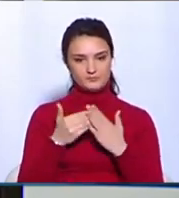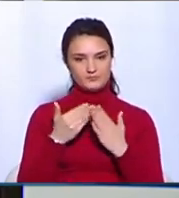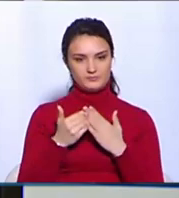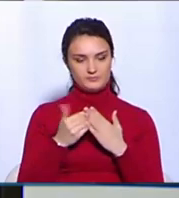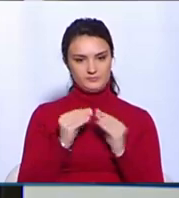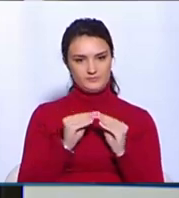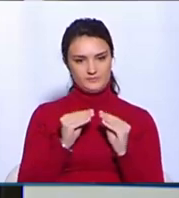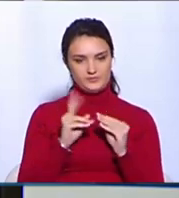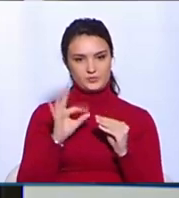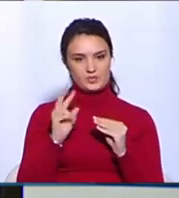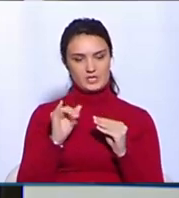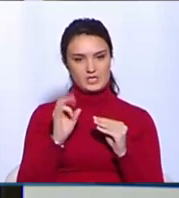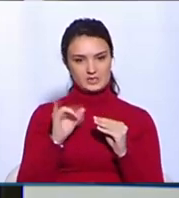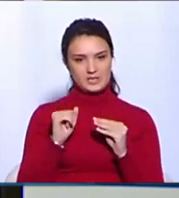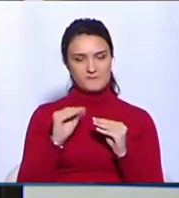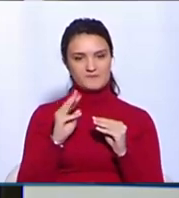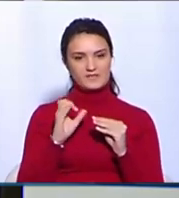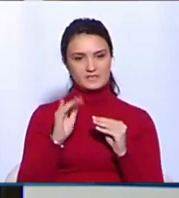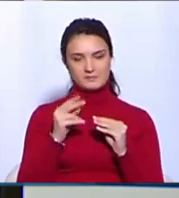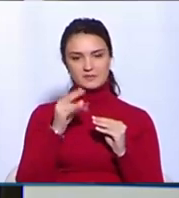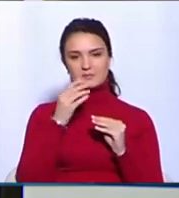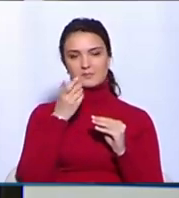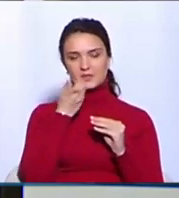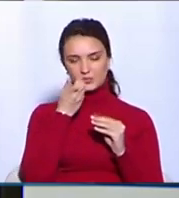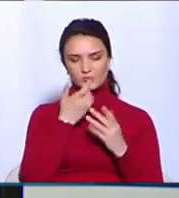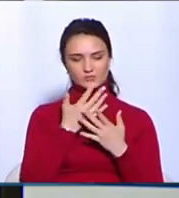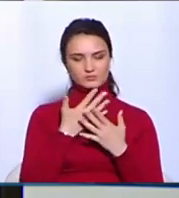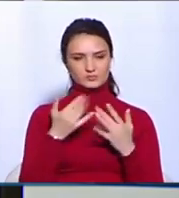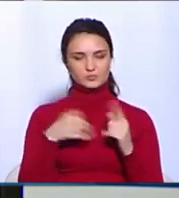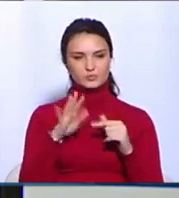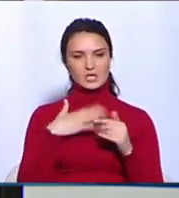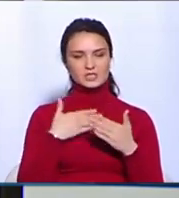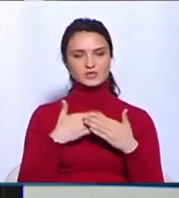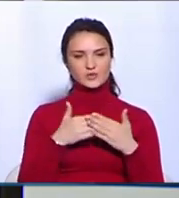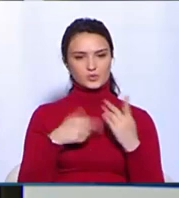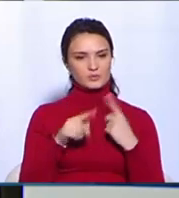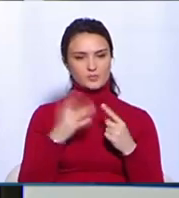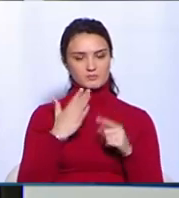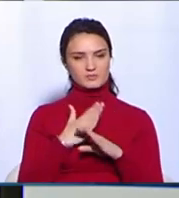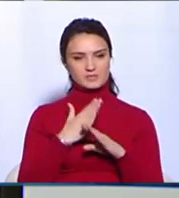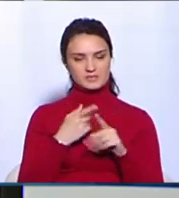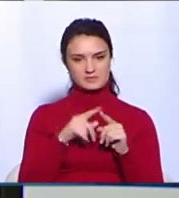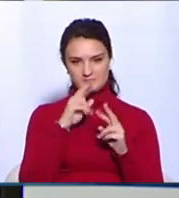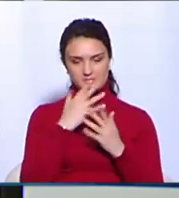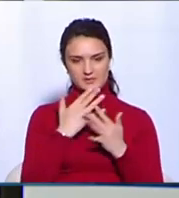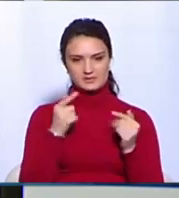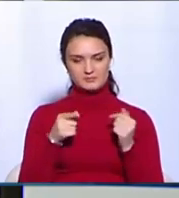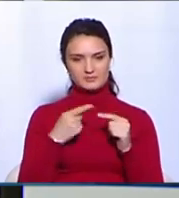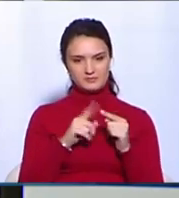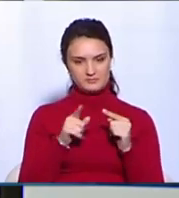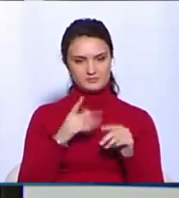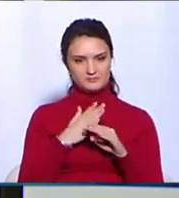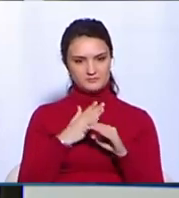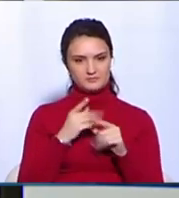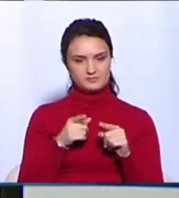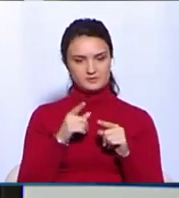მაგალითად იგივე კოკაინი, ამფეტამინი, მარიხუანა, აი უფრო აქტივატორები, რომლებიც არიან ეს პრეპარატები,